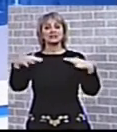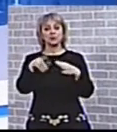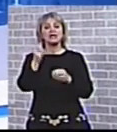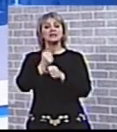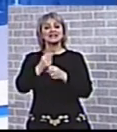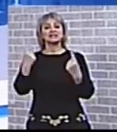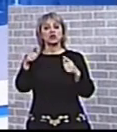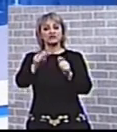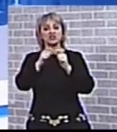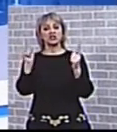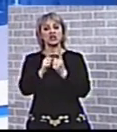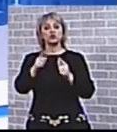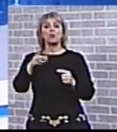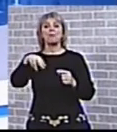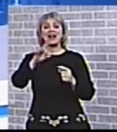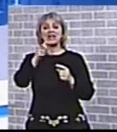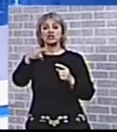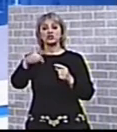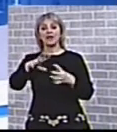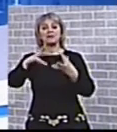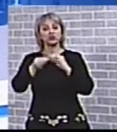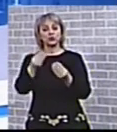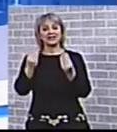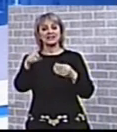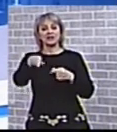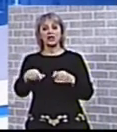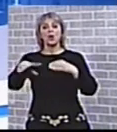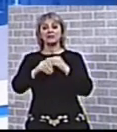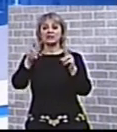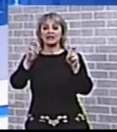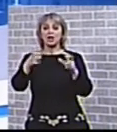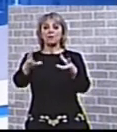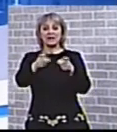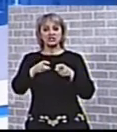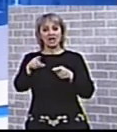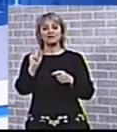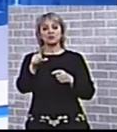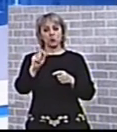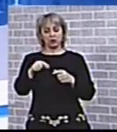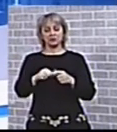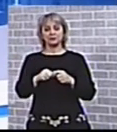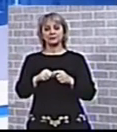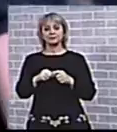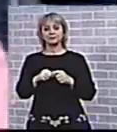устроил торжественную встречу с болельщиками. Итоги сезона подводили под девизом «Притягиваем золото».